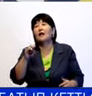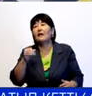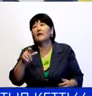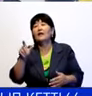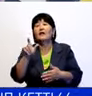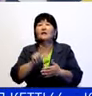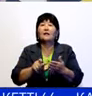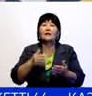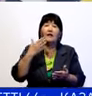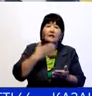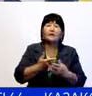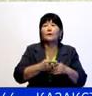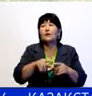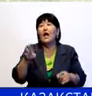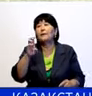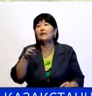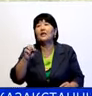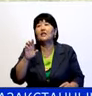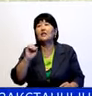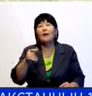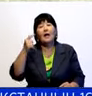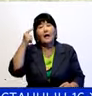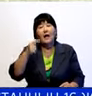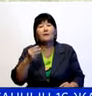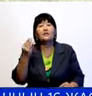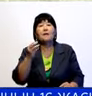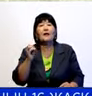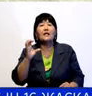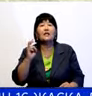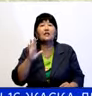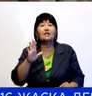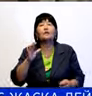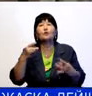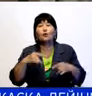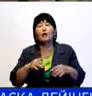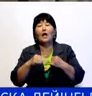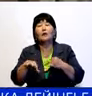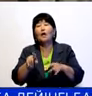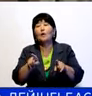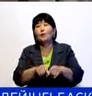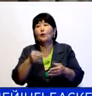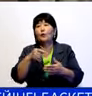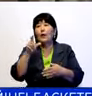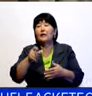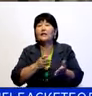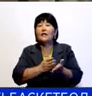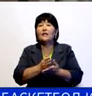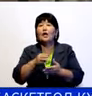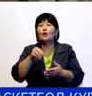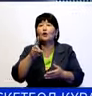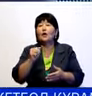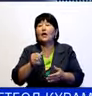поэзиясының көрнекті тұлғасы Әбділда Тәжібаев, ғалым Шахмардан Есенов туған топырақ бұл. Қабырғалы қайраткер, белгілі саясаткер, түрк